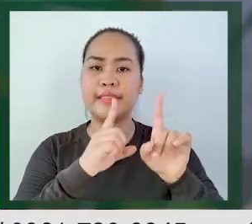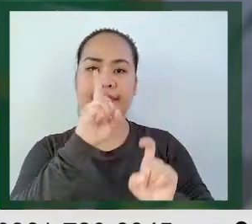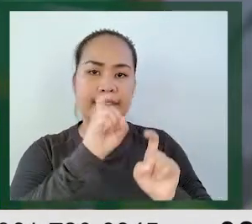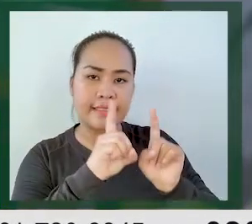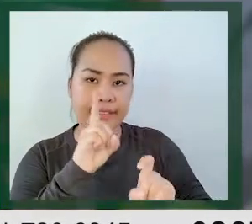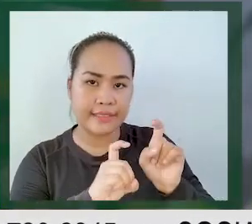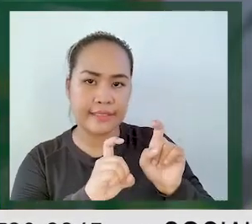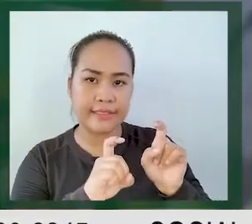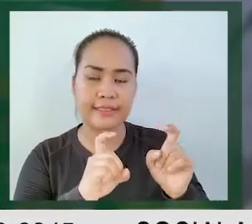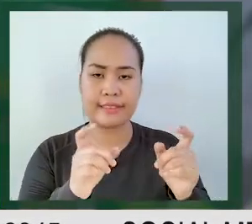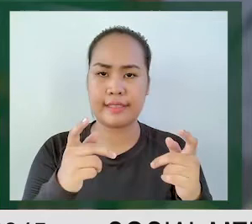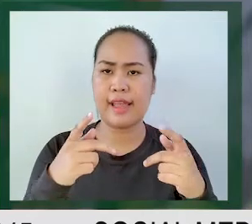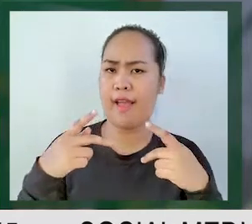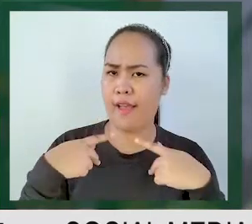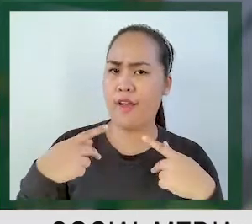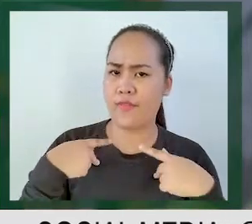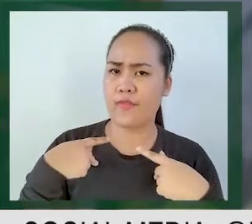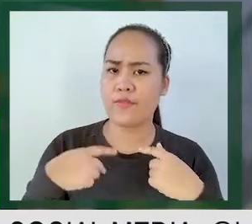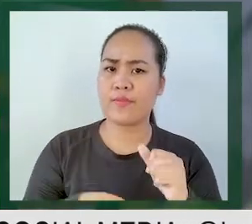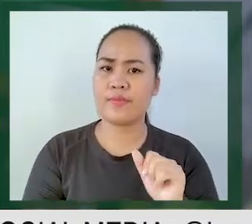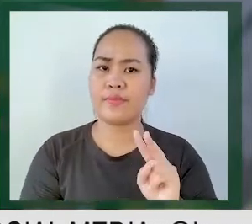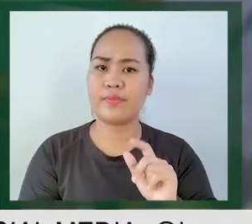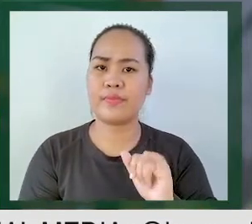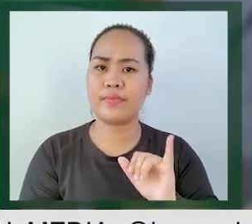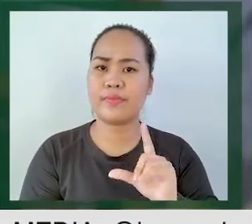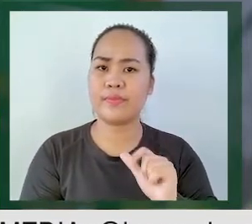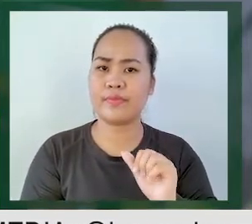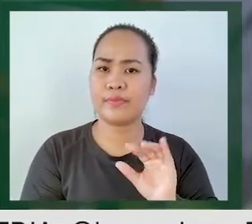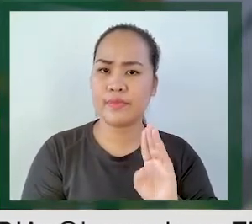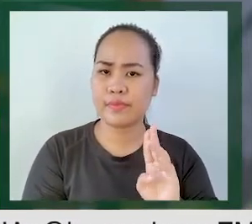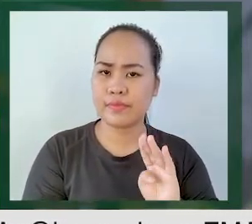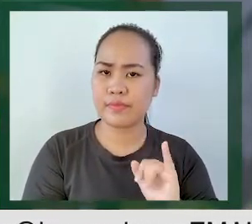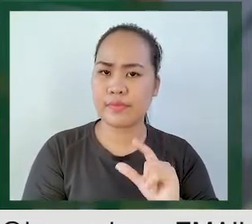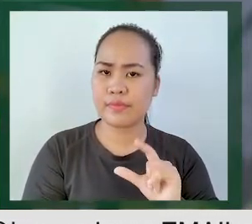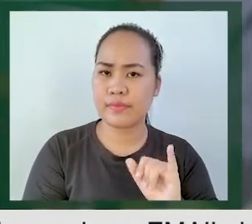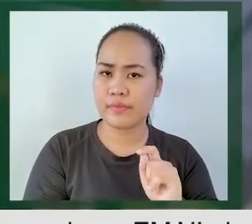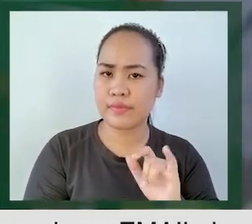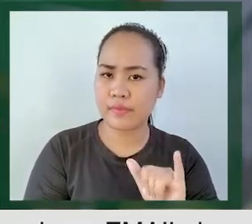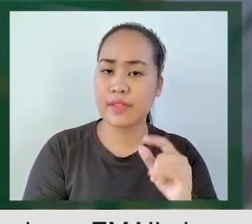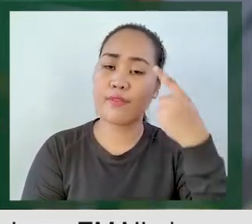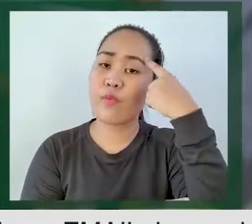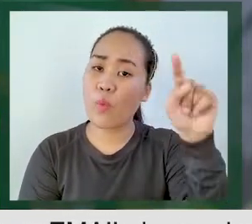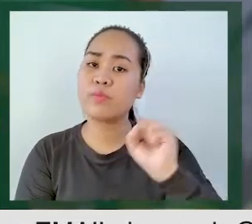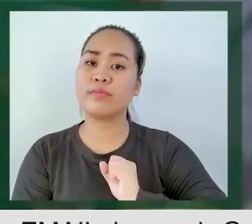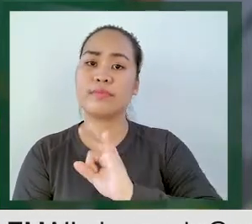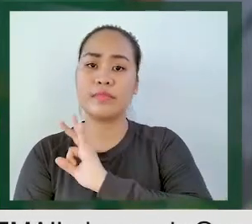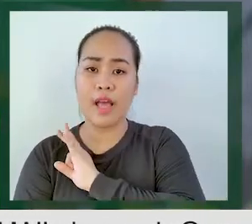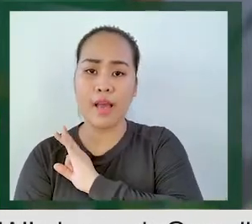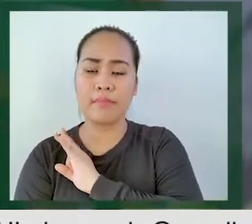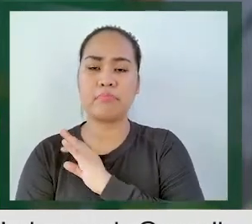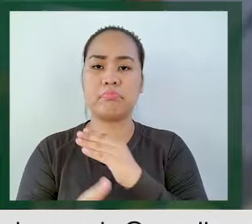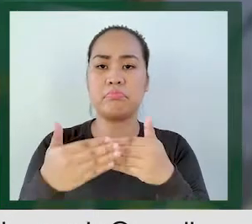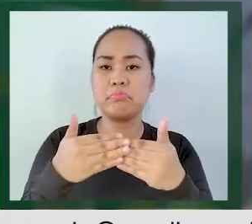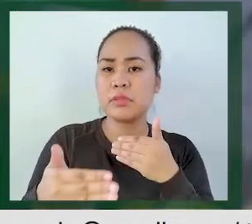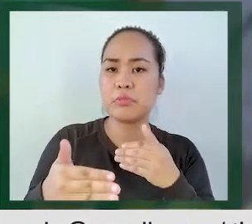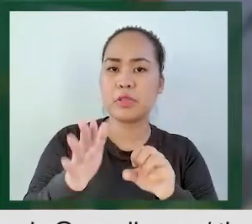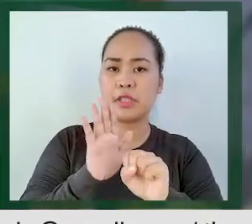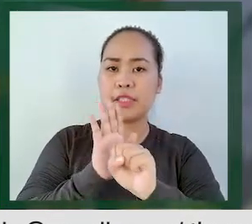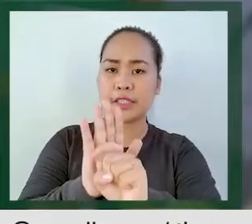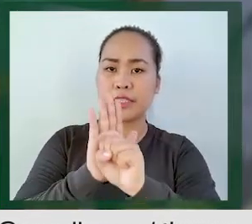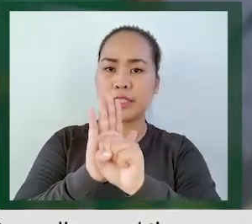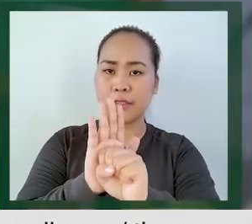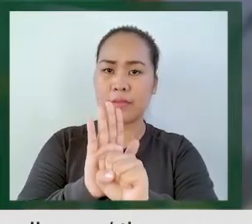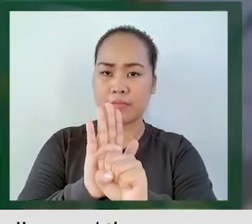mga empleyado, bago pa sila magkaroon man ng simptomas, nalalaman na namin kung positive sila o